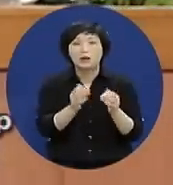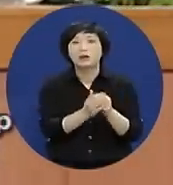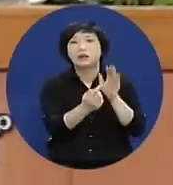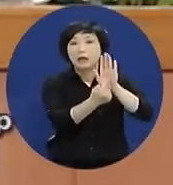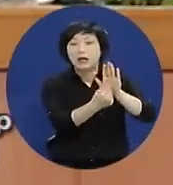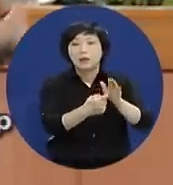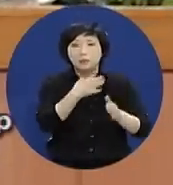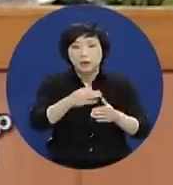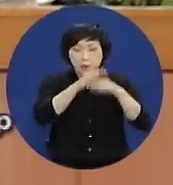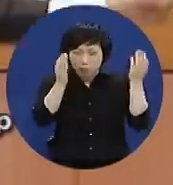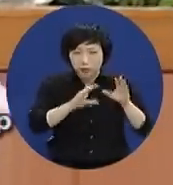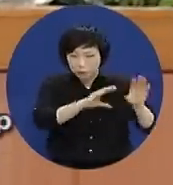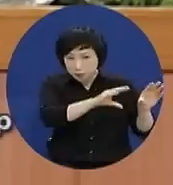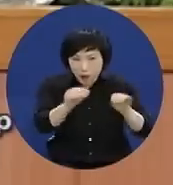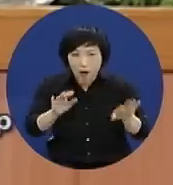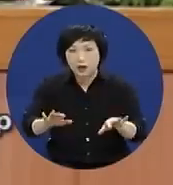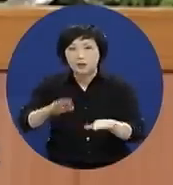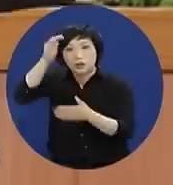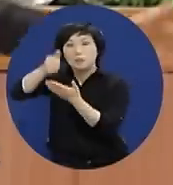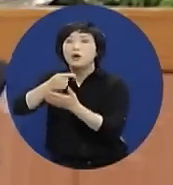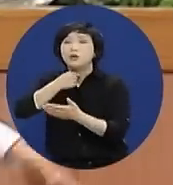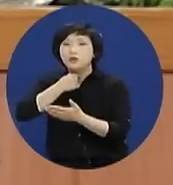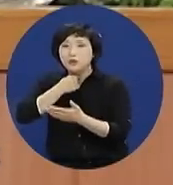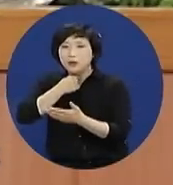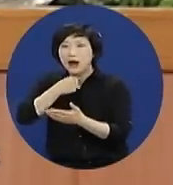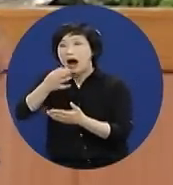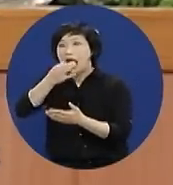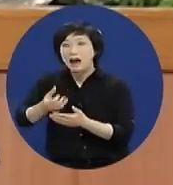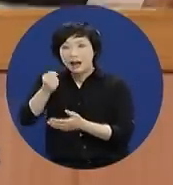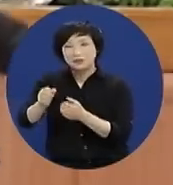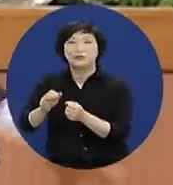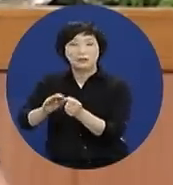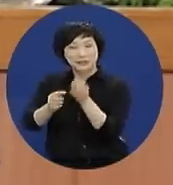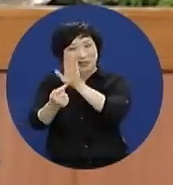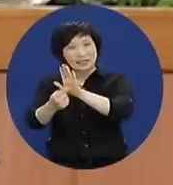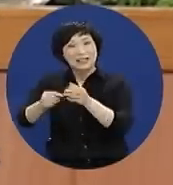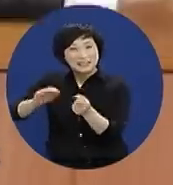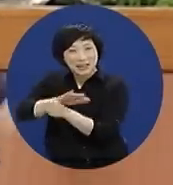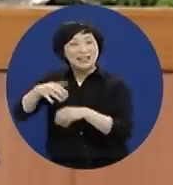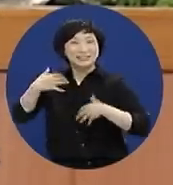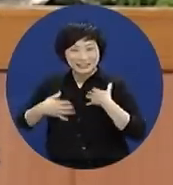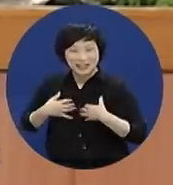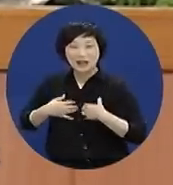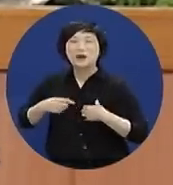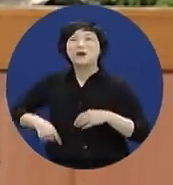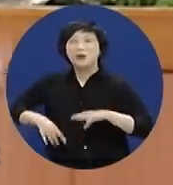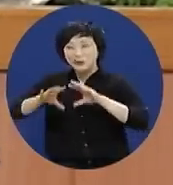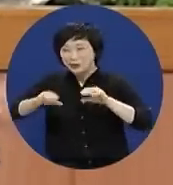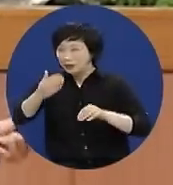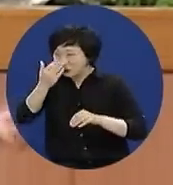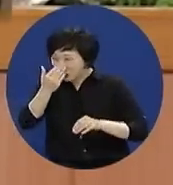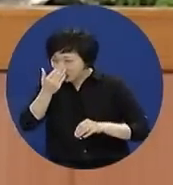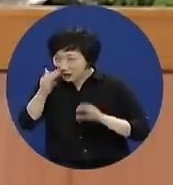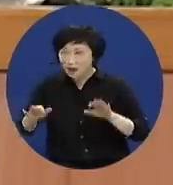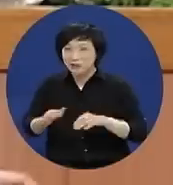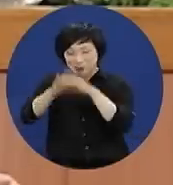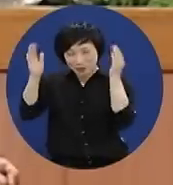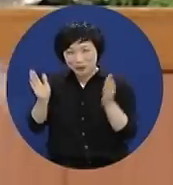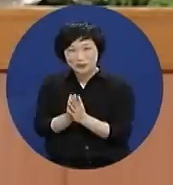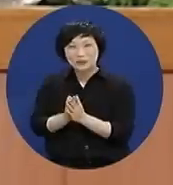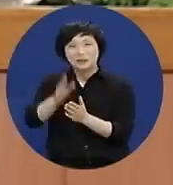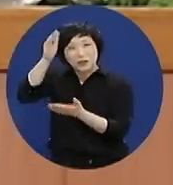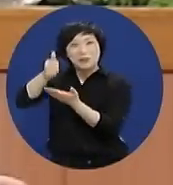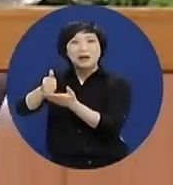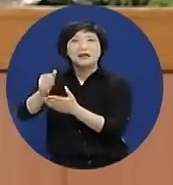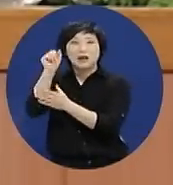全ての不義をすって御たの願うことによって現れる愛び乳謙遜とただ